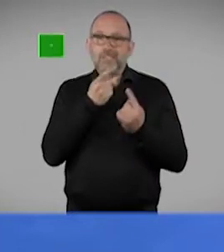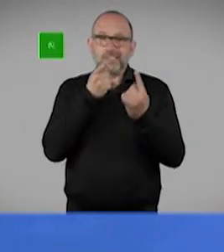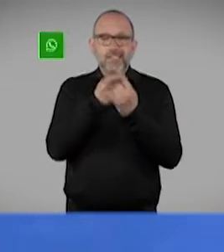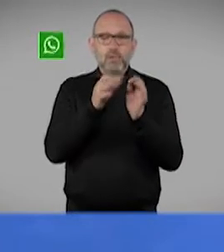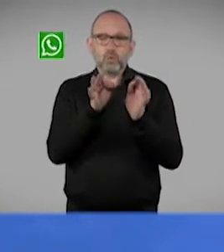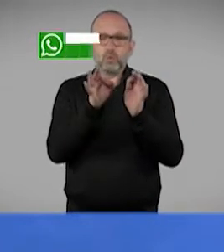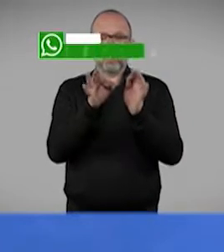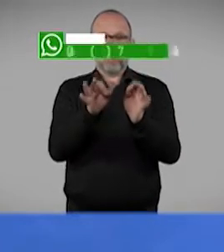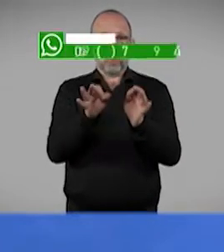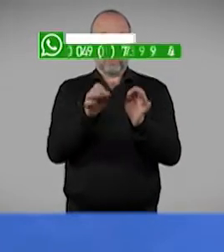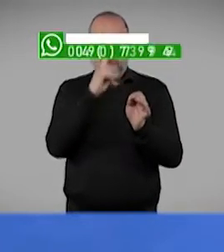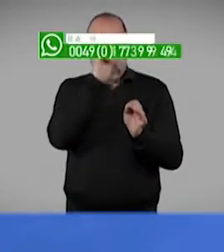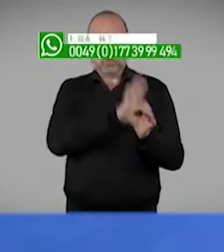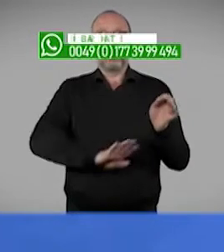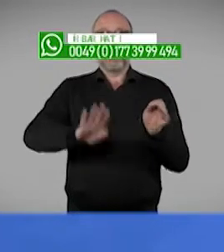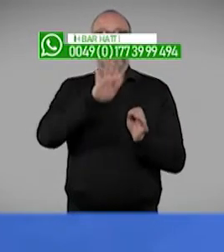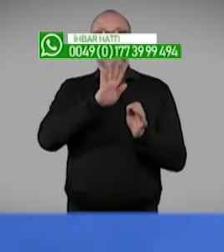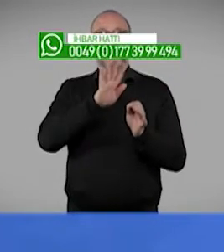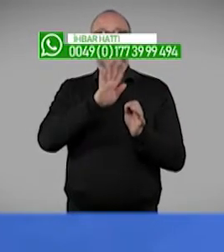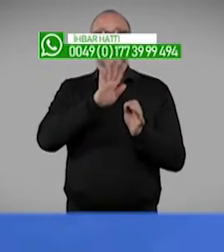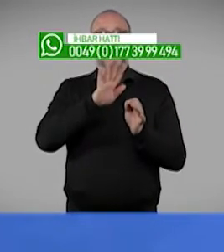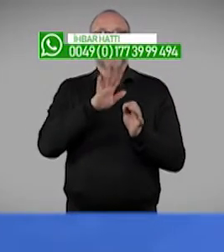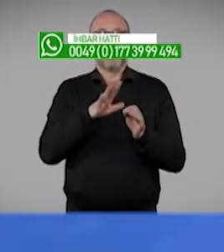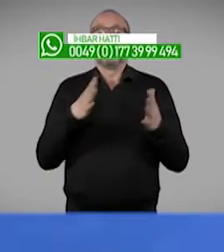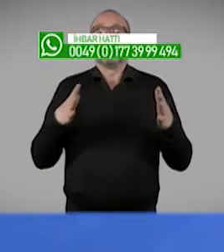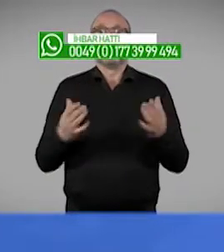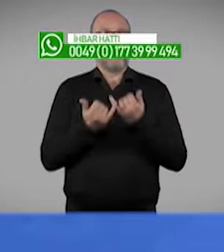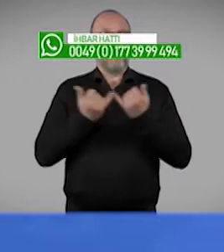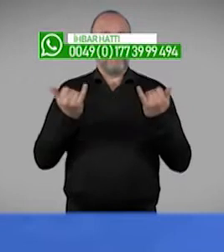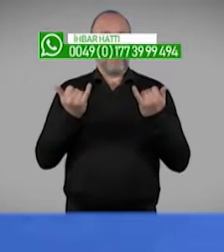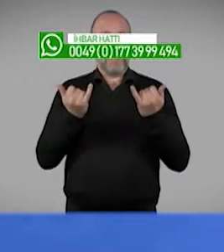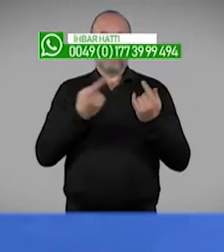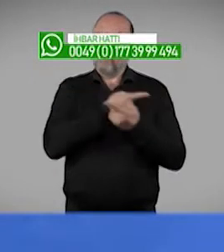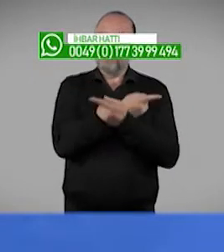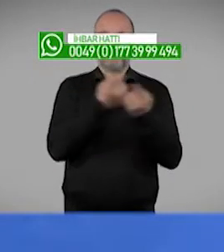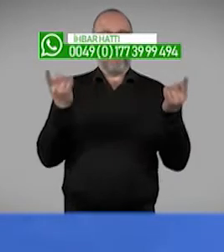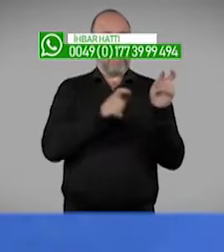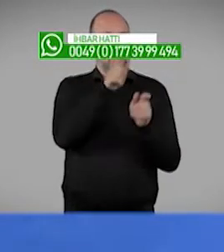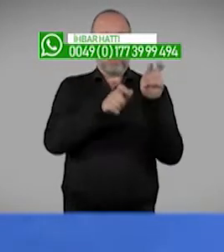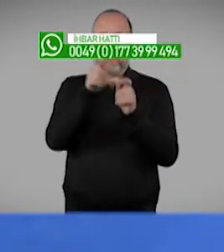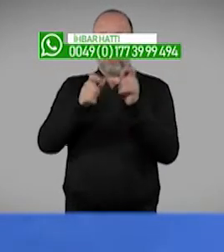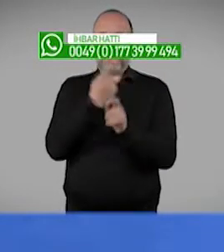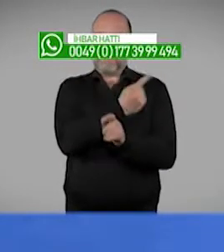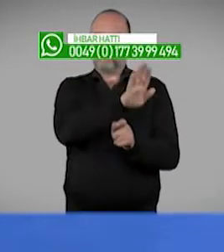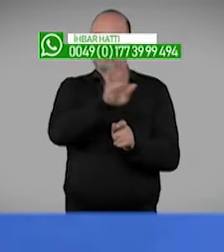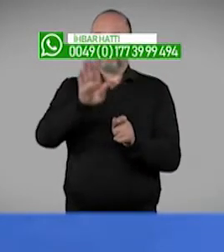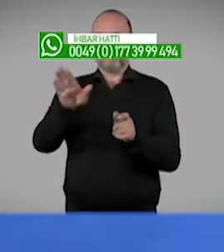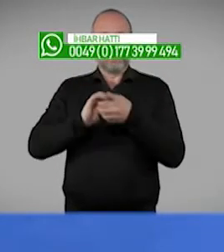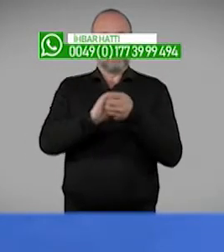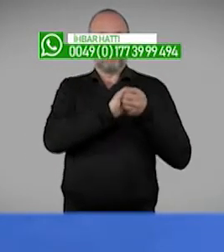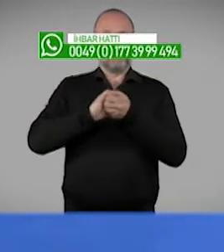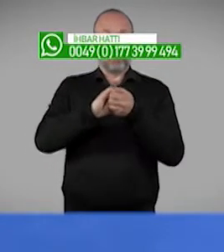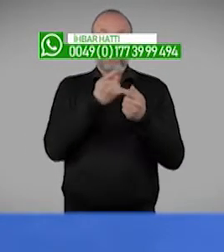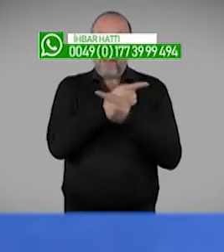şeklinde konuştu. Enfeksiyon sayısının yeniden hızla yükselişe geçmesi durumunda sert önlemlere geri dönme tehlikesi bulunduğuna dikkat çeken Merkel,